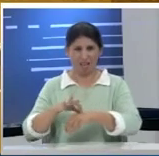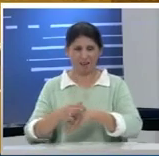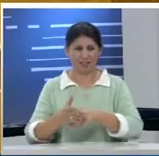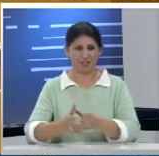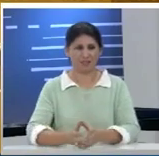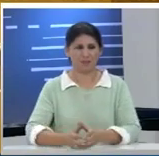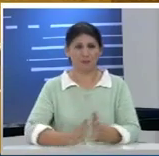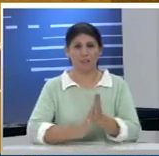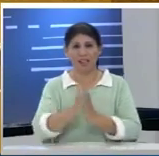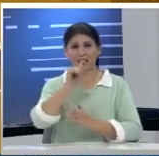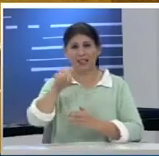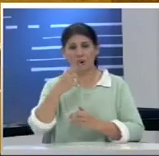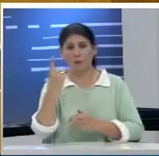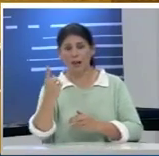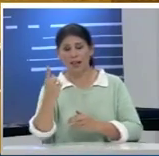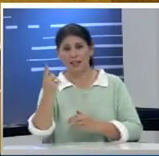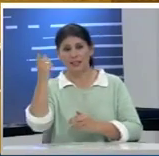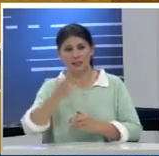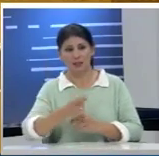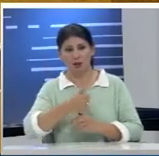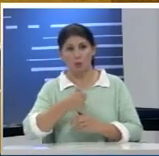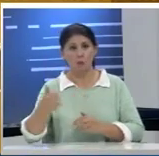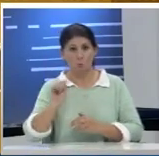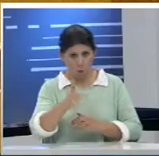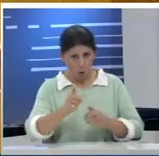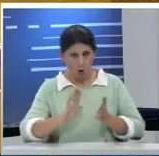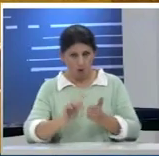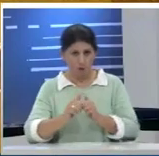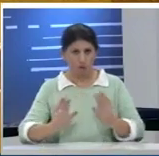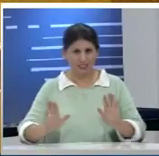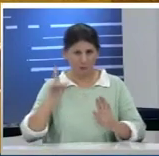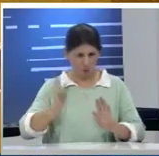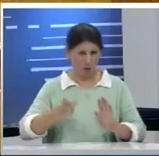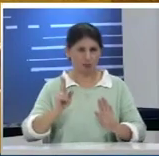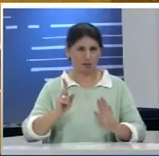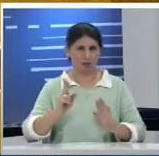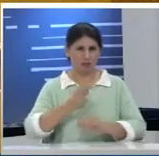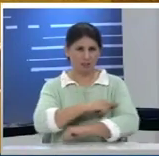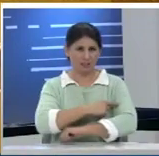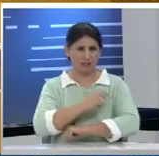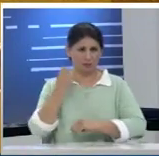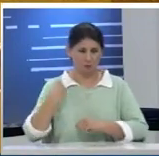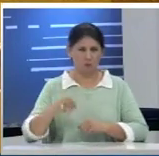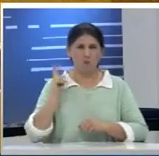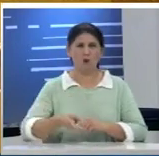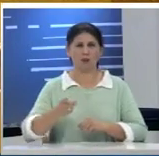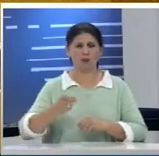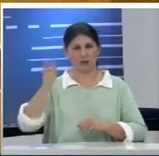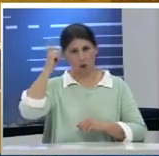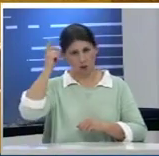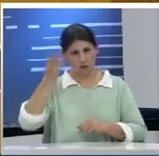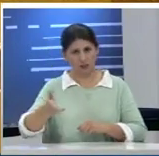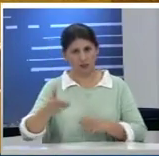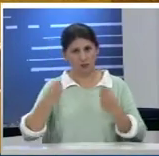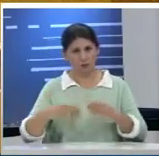είμαστε. 11,1. Αυτό έγινε μόνο του? Οι κακοί γιατροί, οι κακοί νοσηλευτές, οι